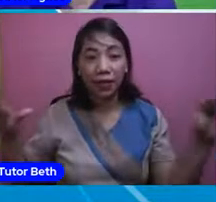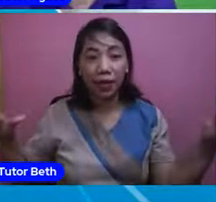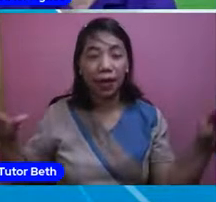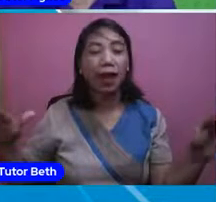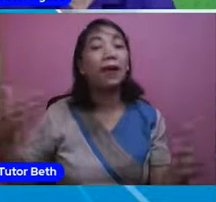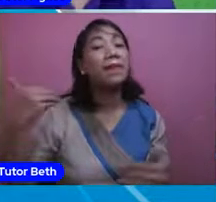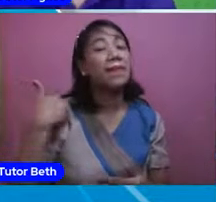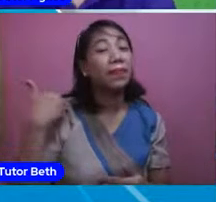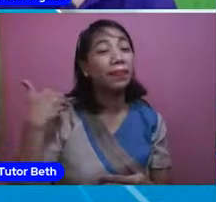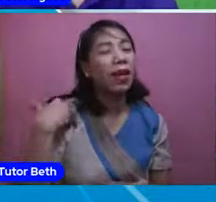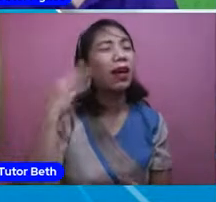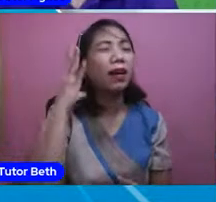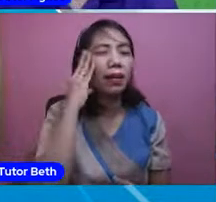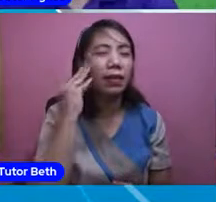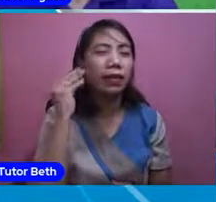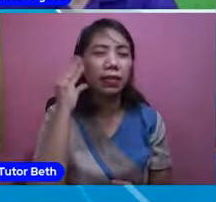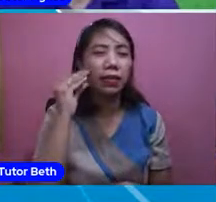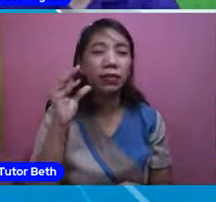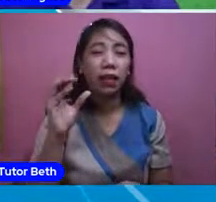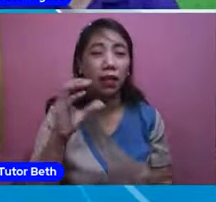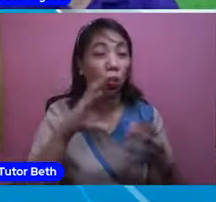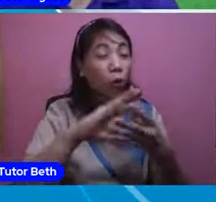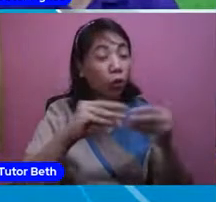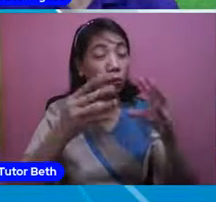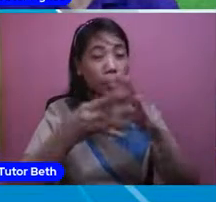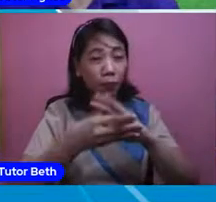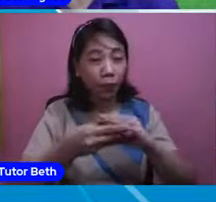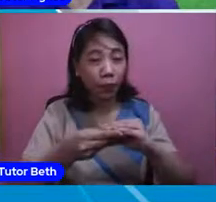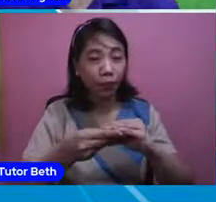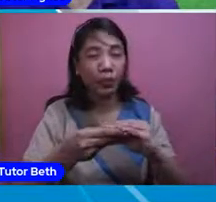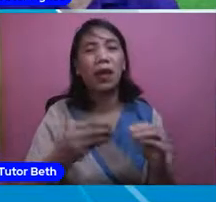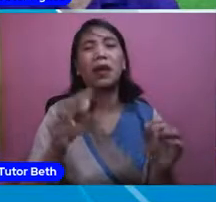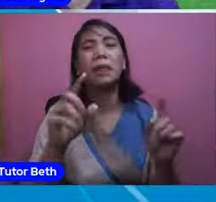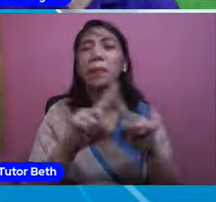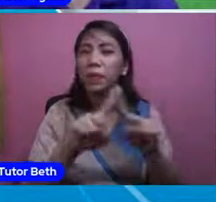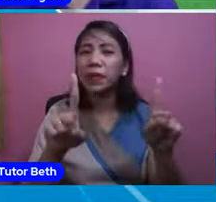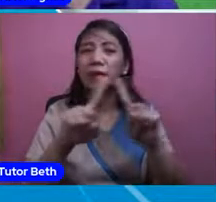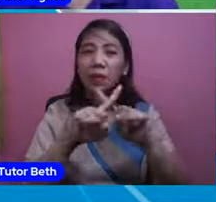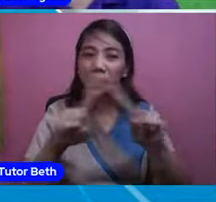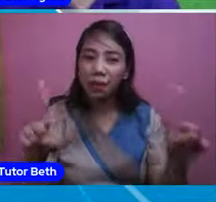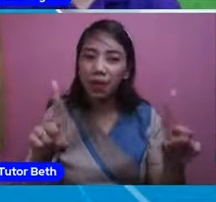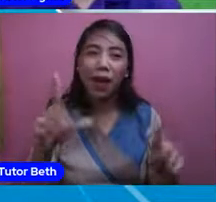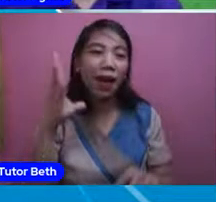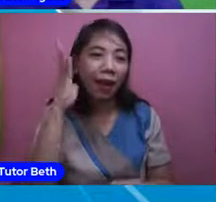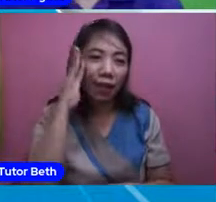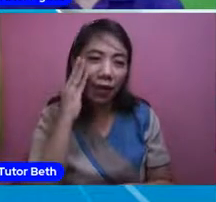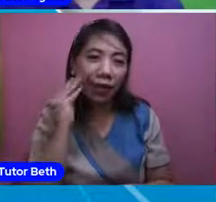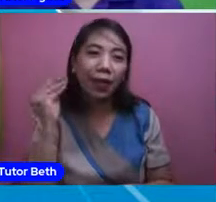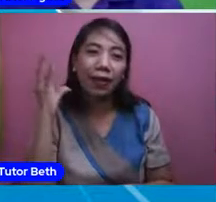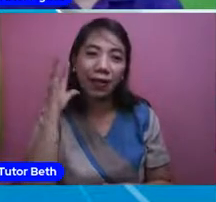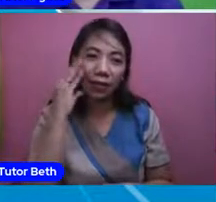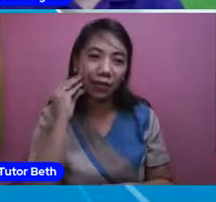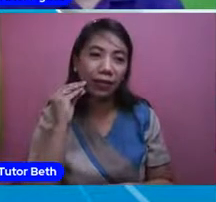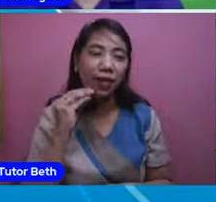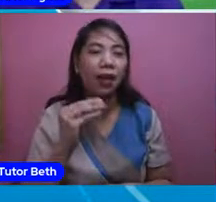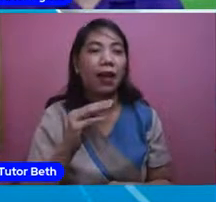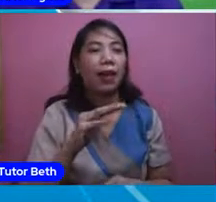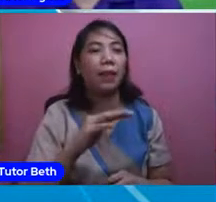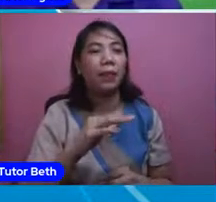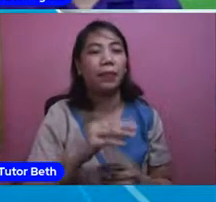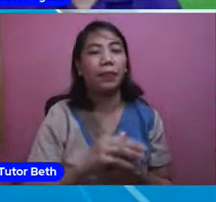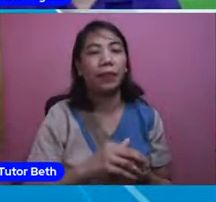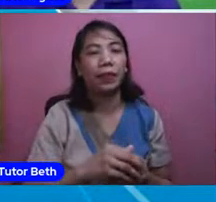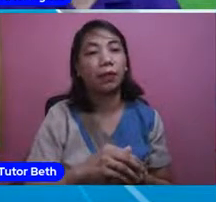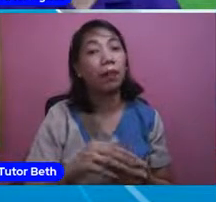kwento sa buhay na iba-iba, diba? Iba-iba yung nararanasan nyo. May bata na lagi nasa